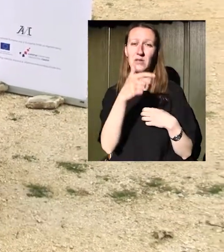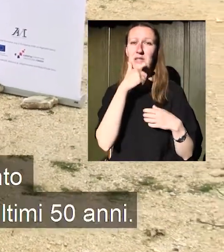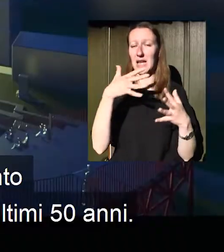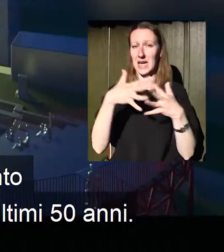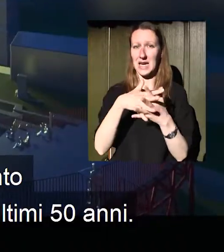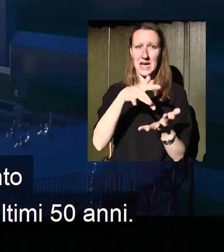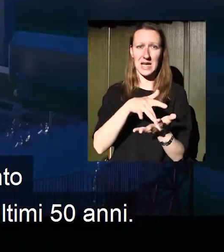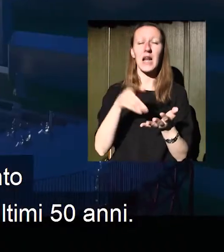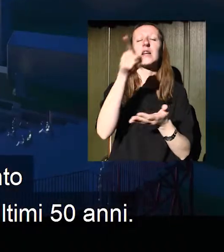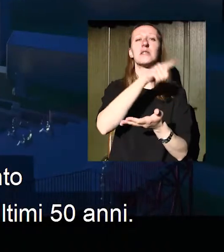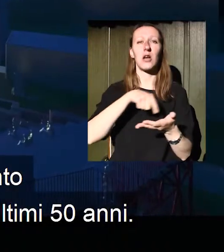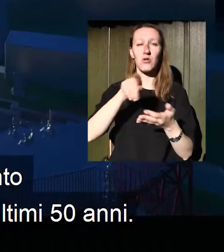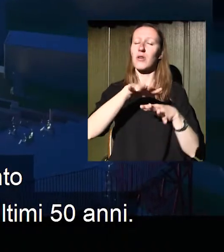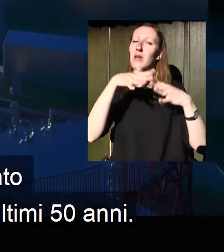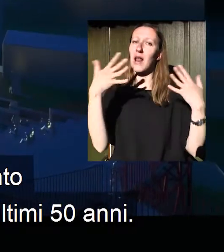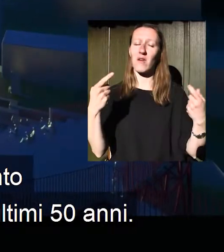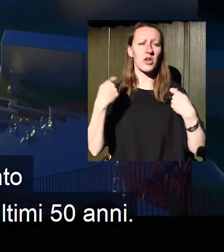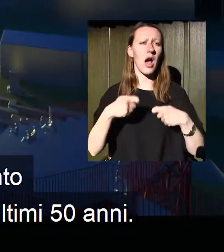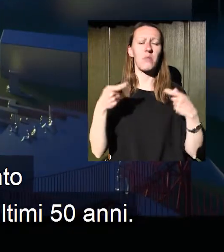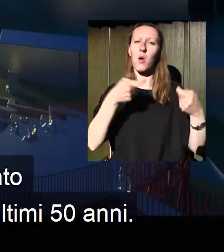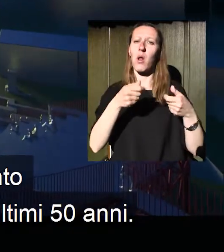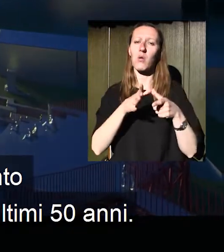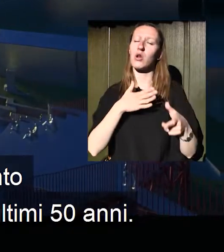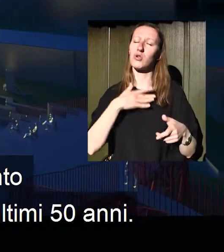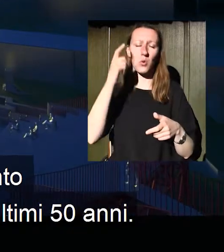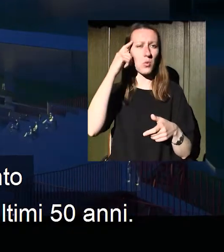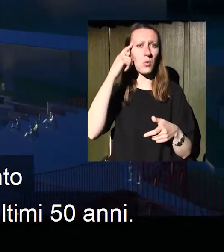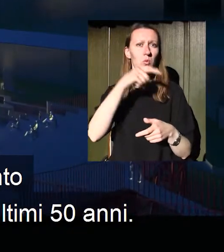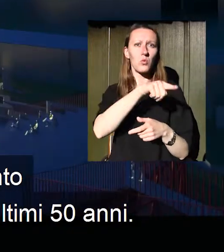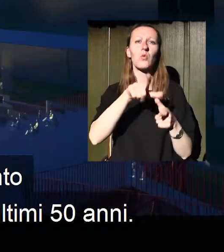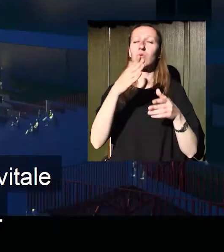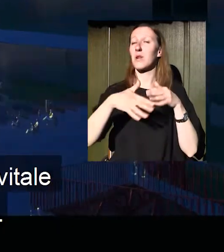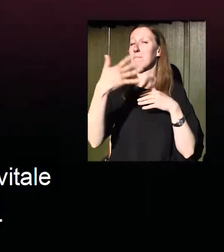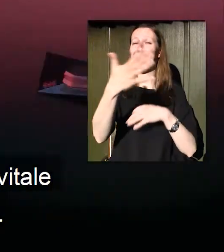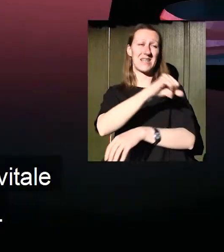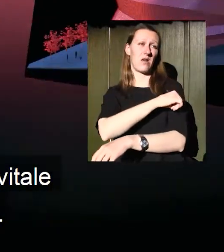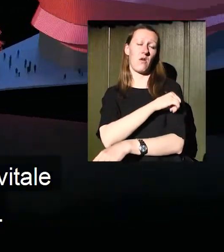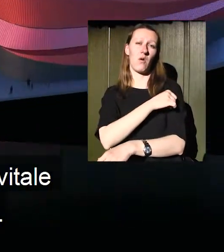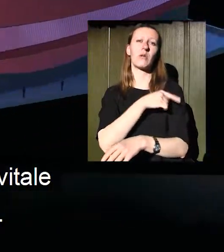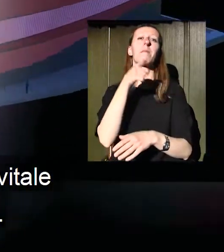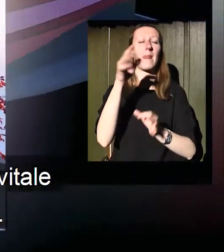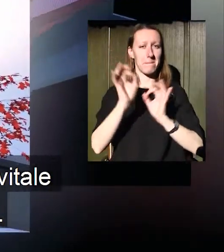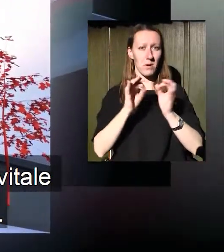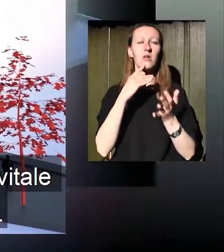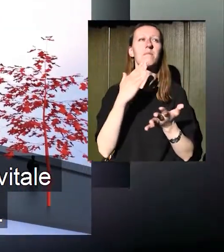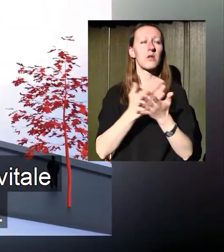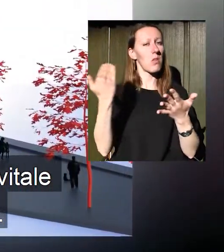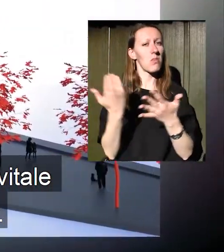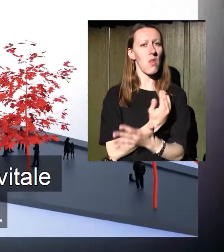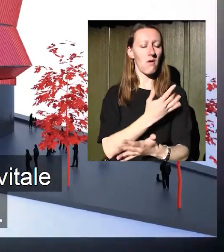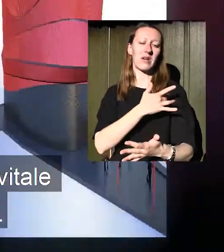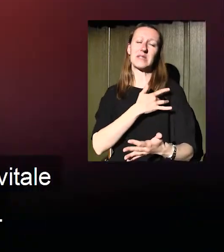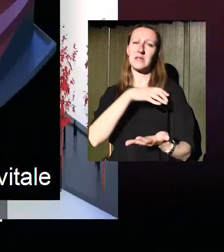jezgri zaokružit ćemo najveća kapitalna ulaganja u našu kulturnu baštinu u zadnjih 50 godina. Ti projekti bit će nova žila